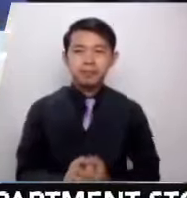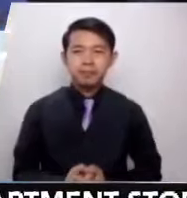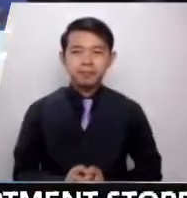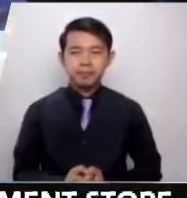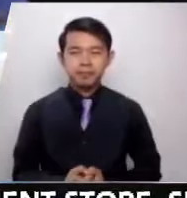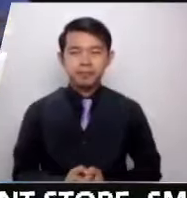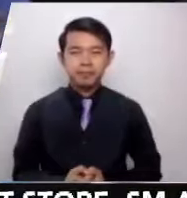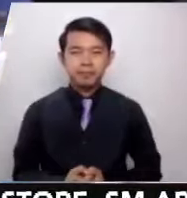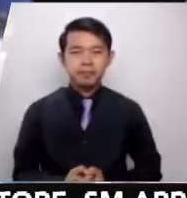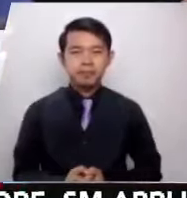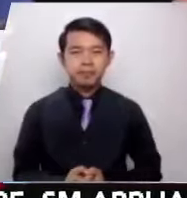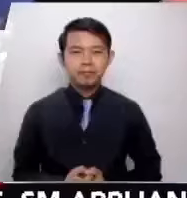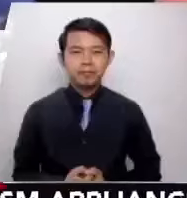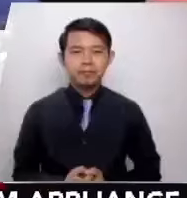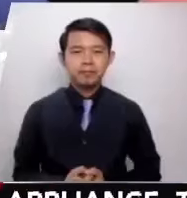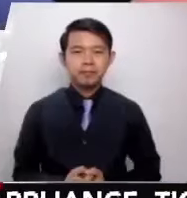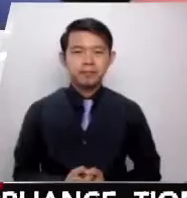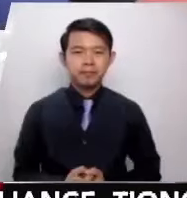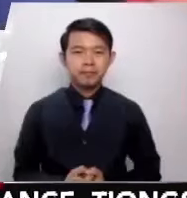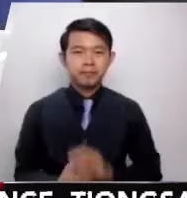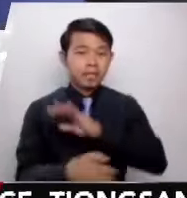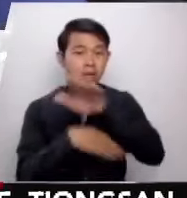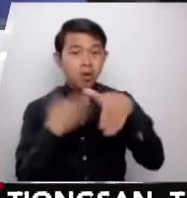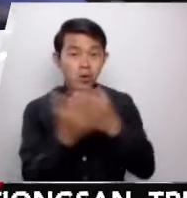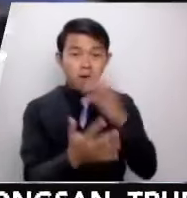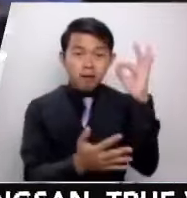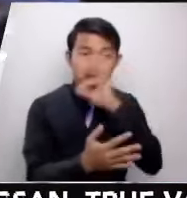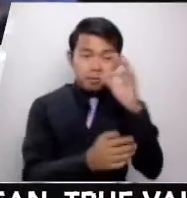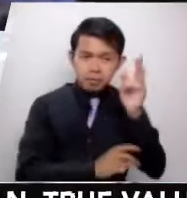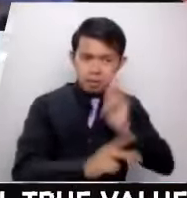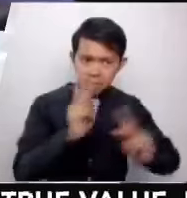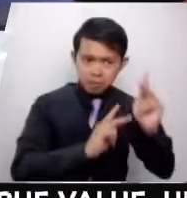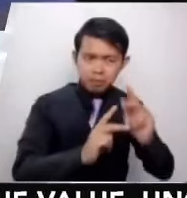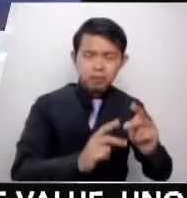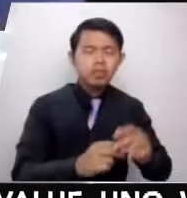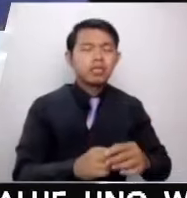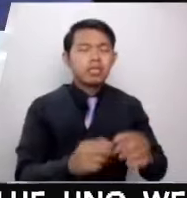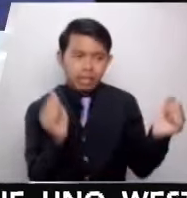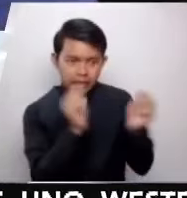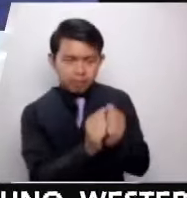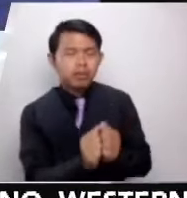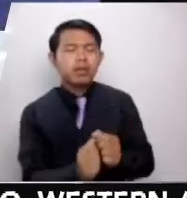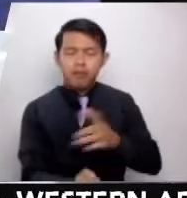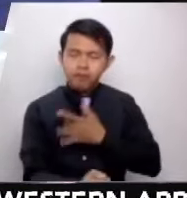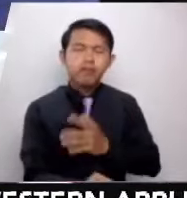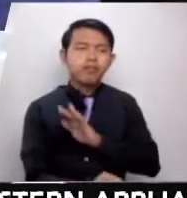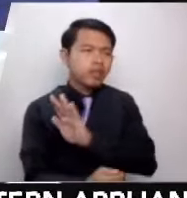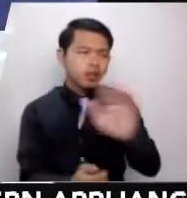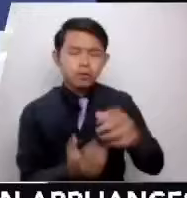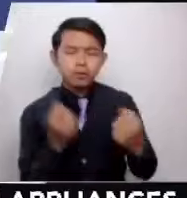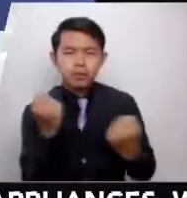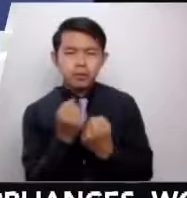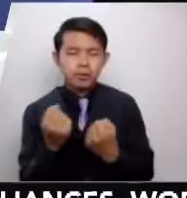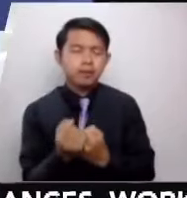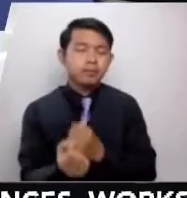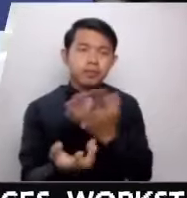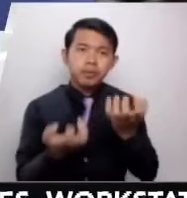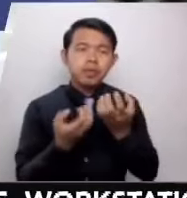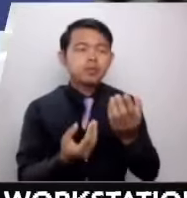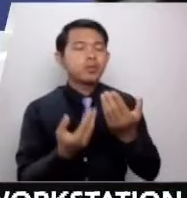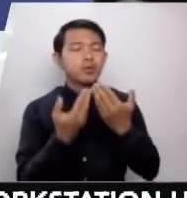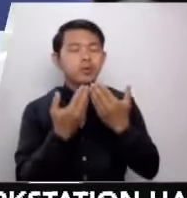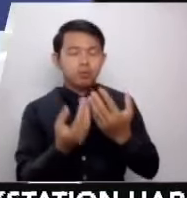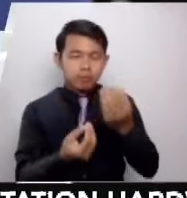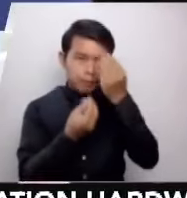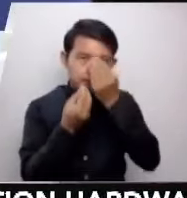It brings up the whole Filipino people here. I can feel already the support. Kaya gusto kong sabihin sa inyo na mahal ko kayo,